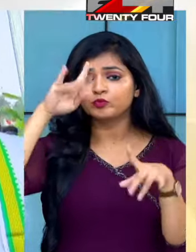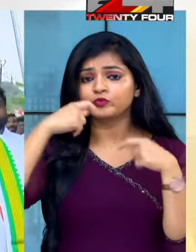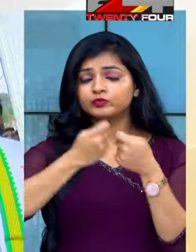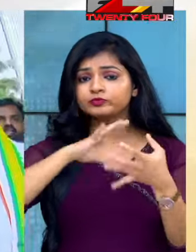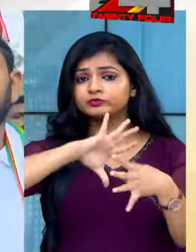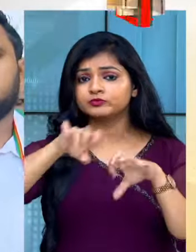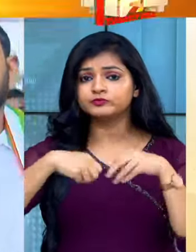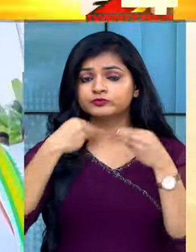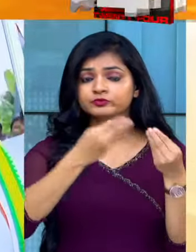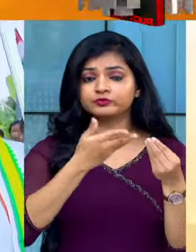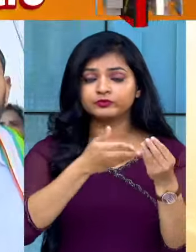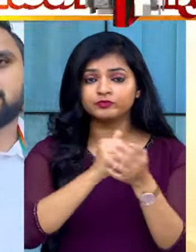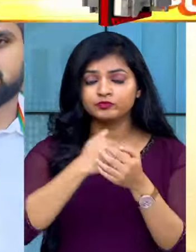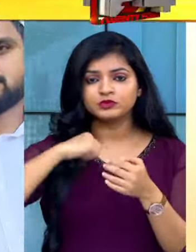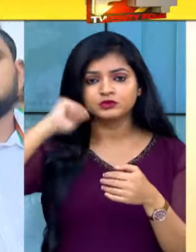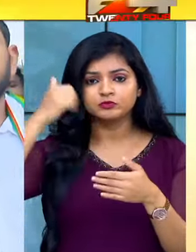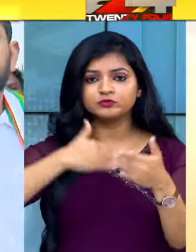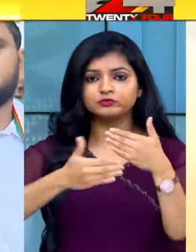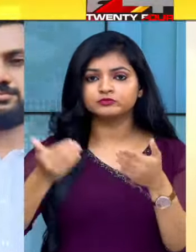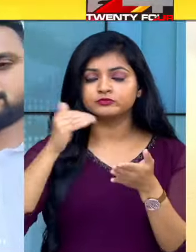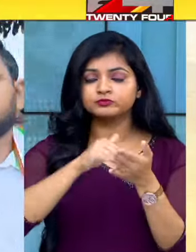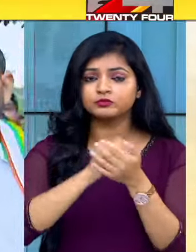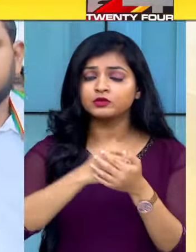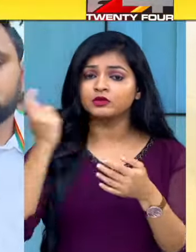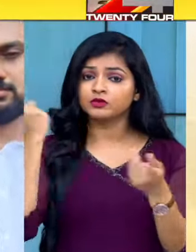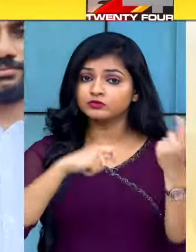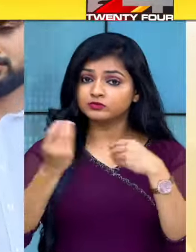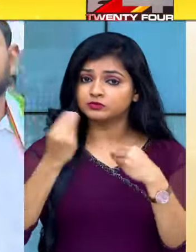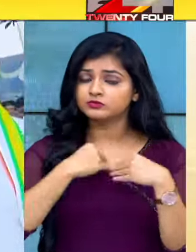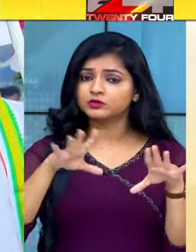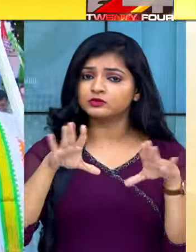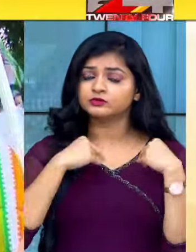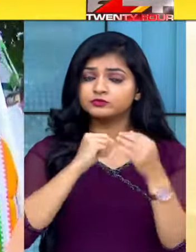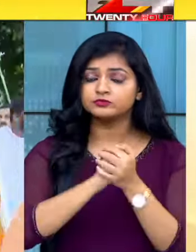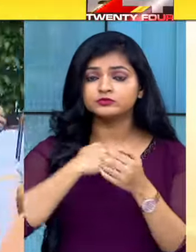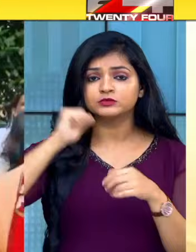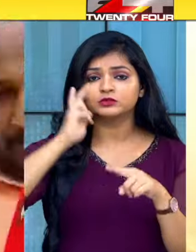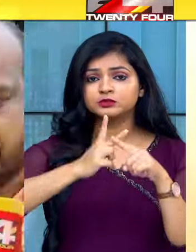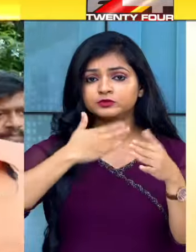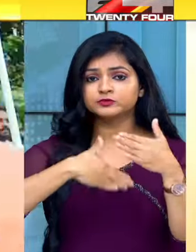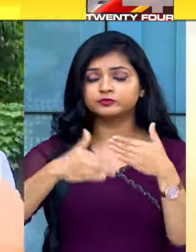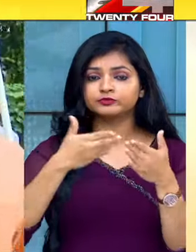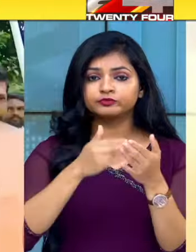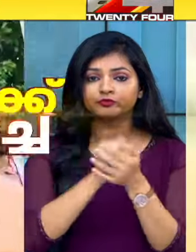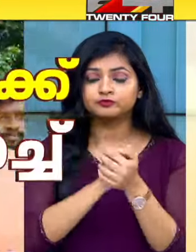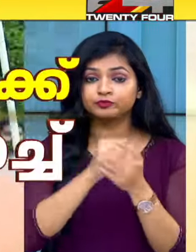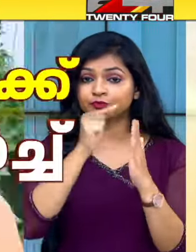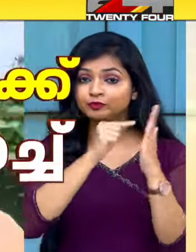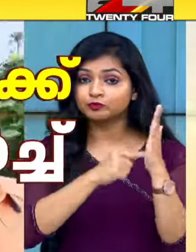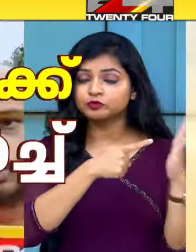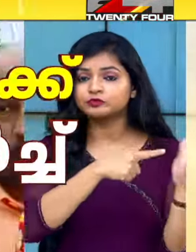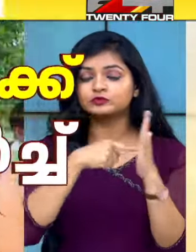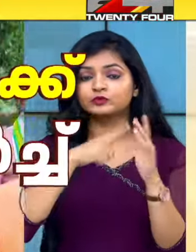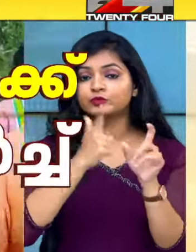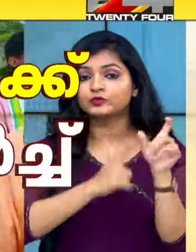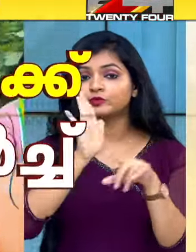ക്രൂരമായി തല്ലിച്ചതച്ചു. ഇപ്പം ഞങ്ങൾ സമരവുമായിട്ട് പോവുകയാണ്. തല്ലിച്ചതക്കണമെങ്കിൽ തല്ലിച്ചതക്കട്ടെ, ഞങ്ങൾ ഈ കോസിൽ നിന്ന് പിന്നോട്ടില്ല. എന്തായാലും ഈ വിഷയങ്ങൾ ഉന്നയിച്ചുകൊണ്ടാണ് ഇത്തരത്തിൽ